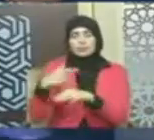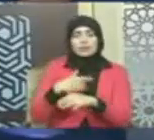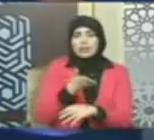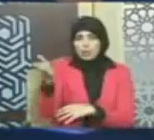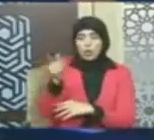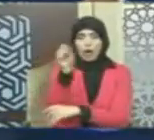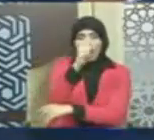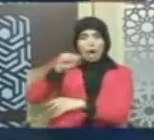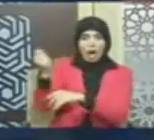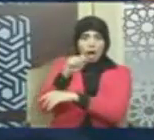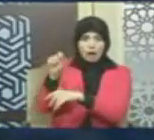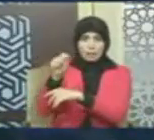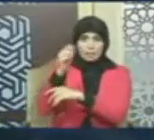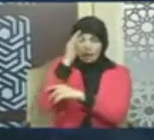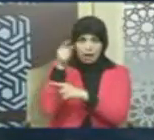الشهادة.